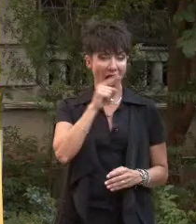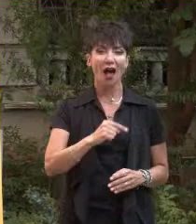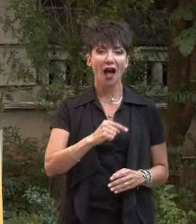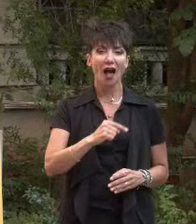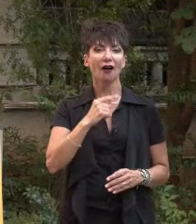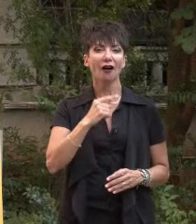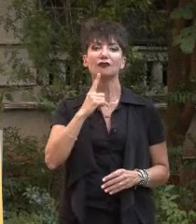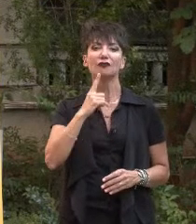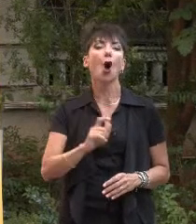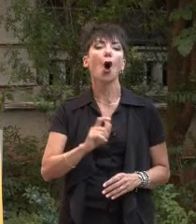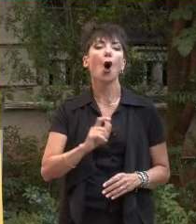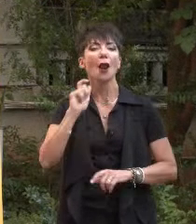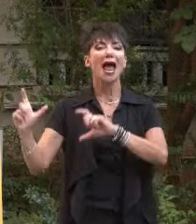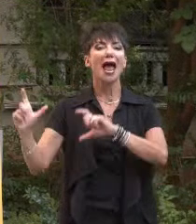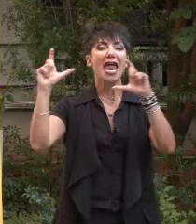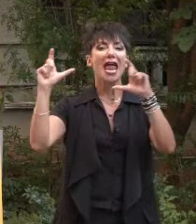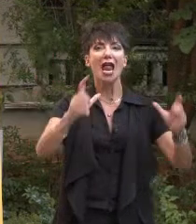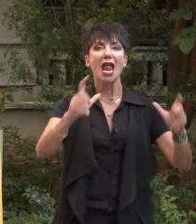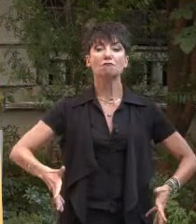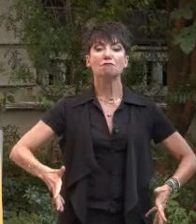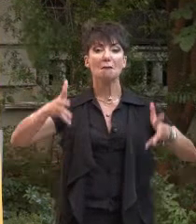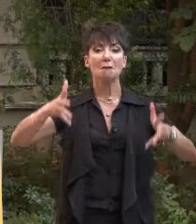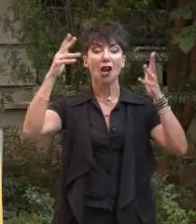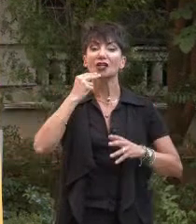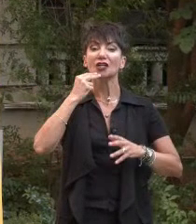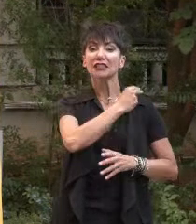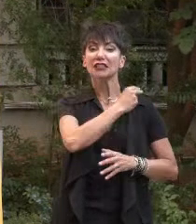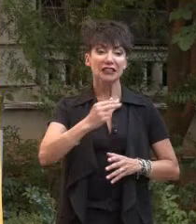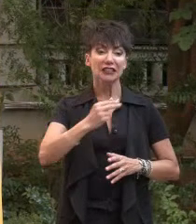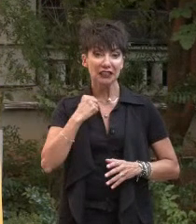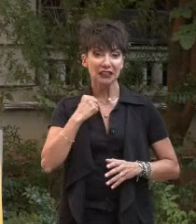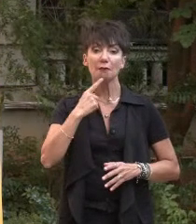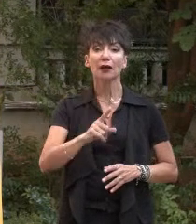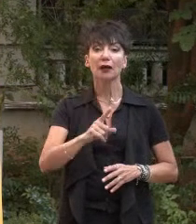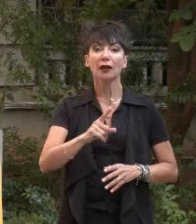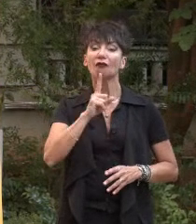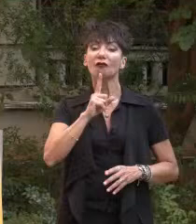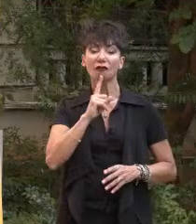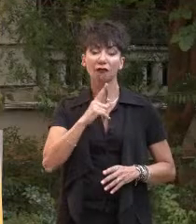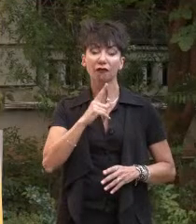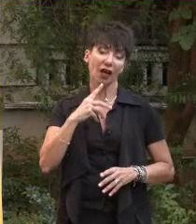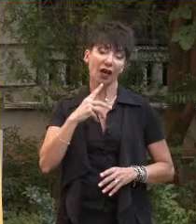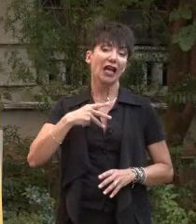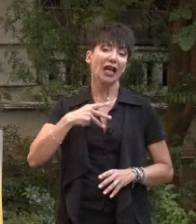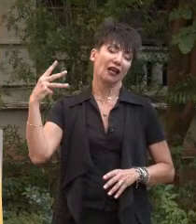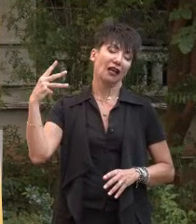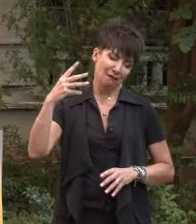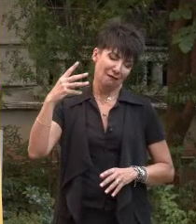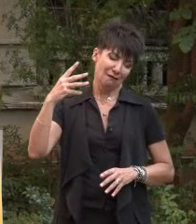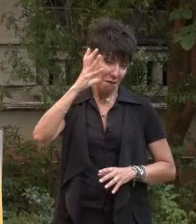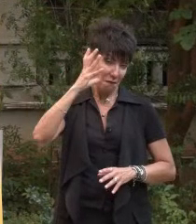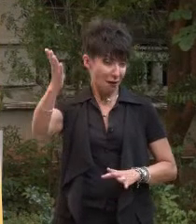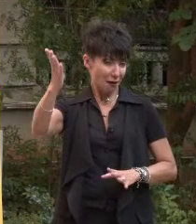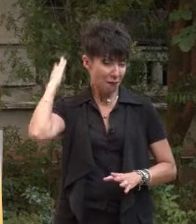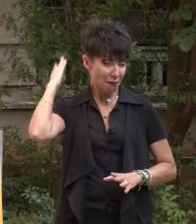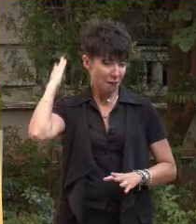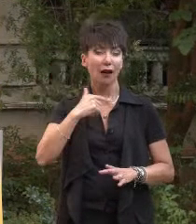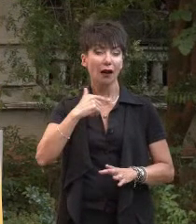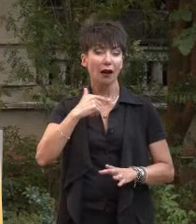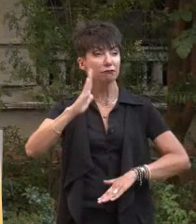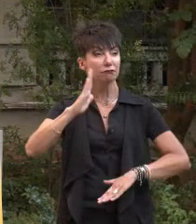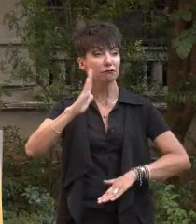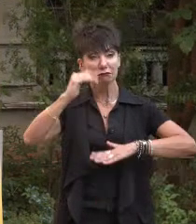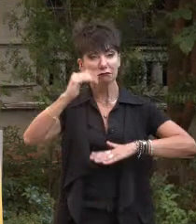Ηλίου Μέλαθρο, και το οποίο σημαίνει Μέγαρο της Τρίας, όπως θα ξέρετε, έγινε